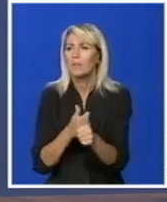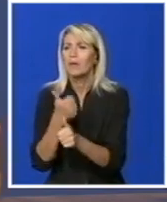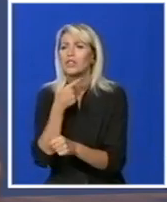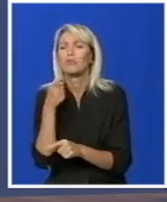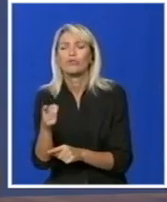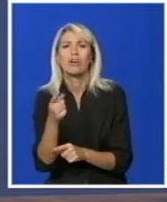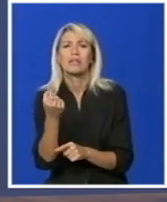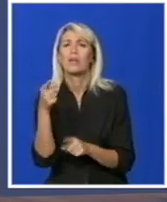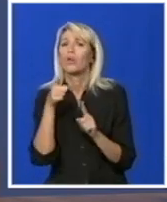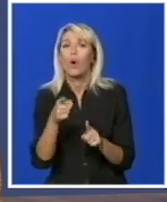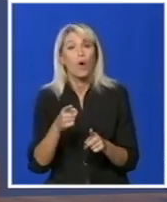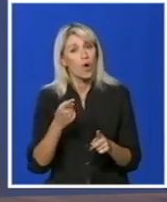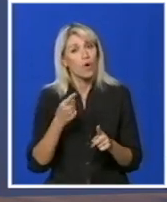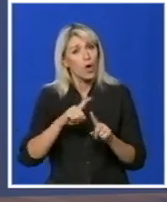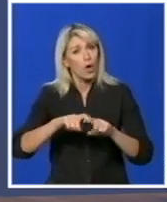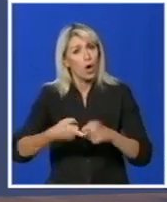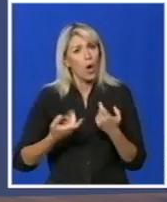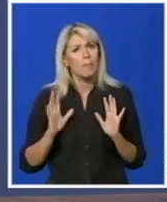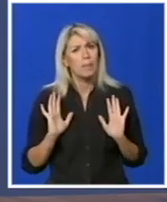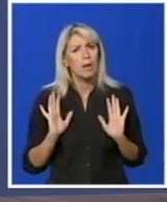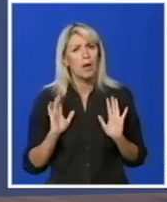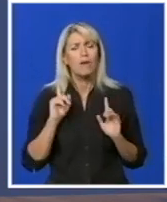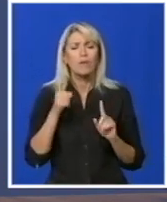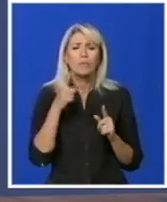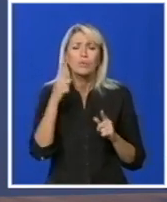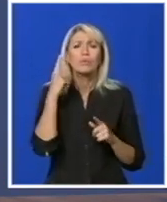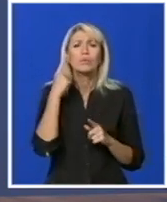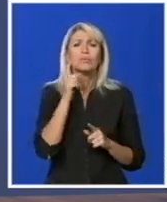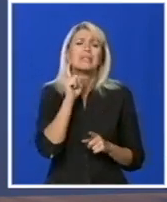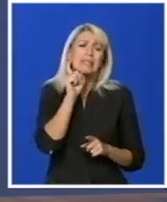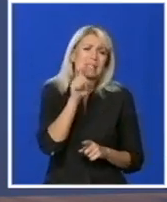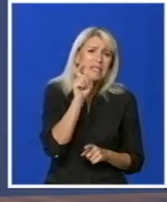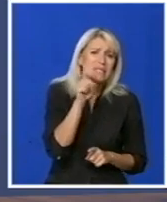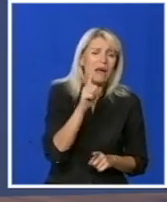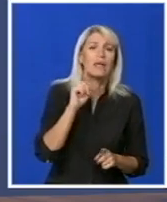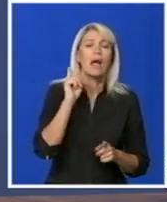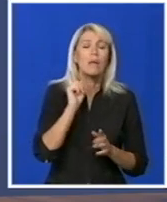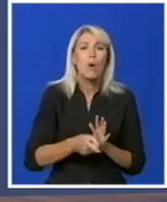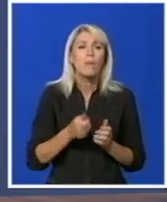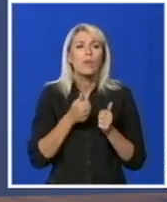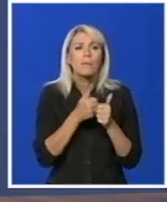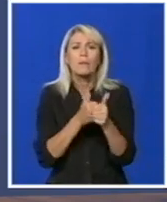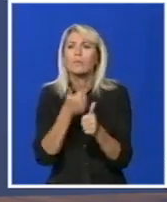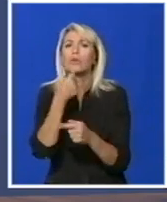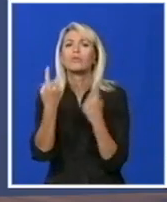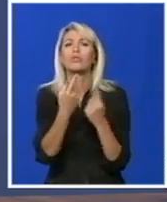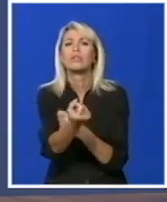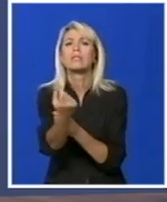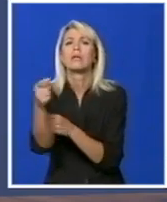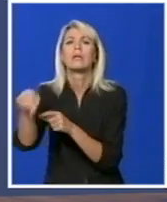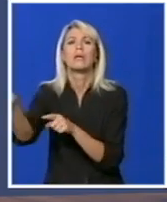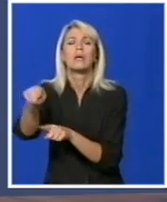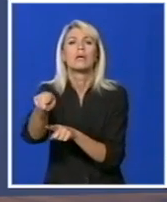zahteva dnevno praćenje. Mi spominjemo 5 i 7 dana u smislu onoga kako to radi Evropska unija, kako to radi, dakle, dobar